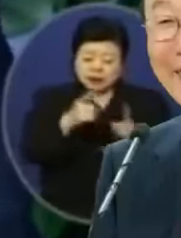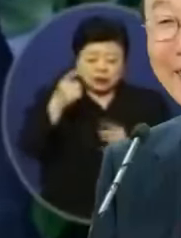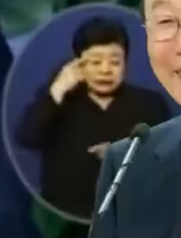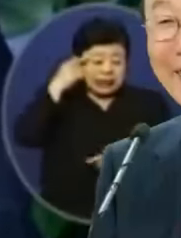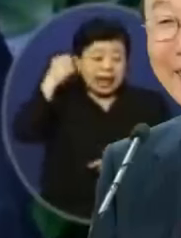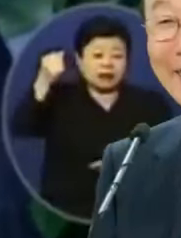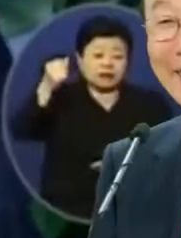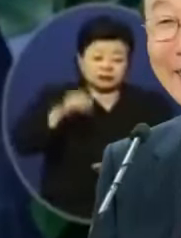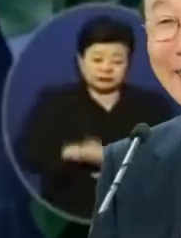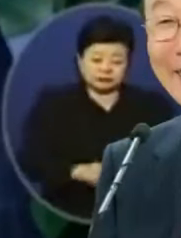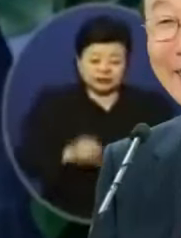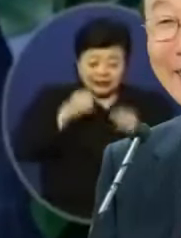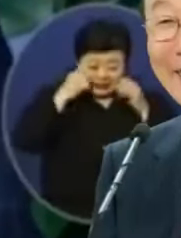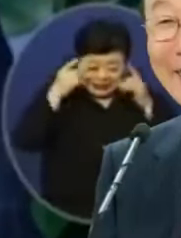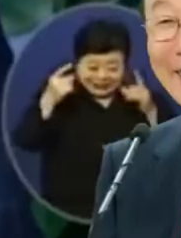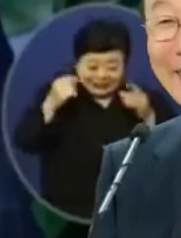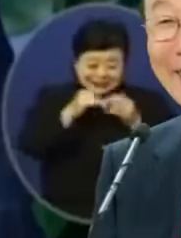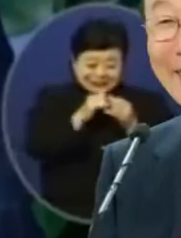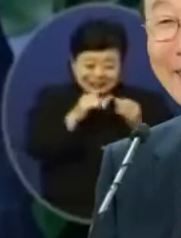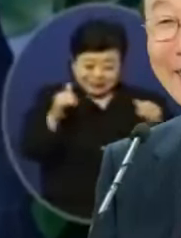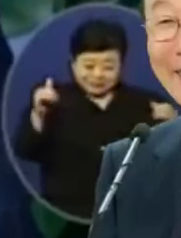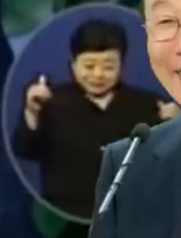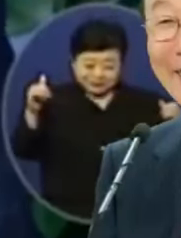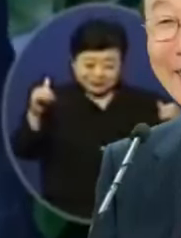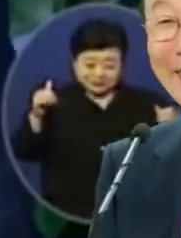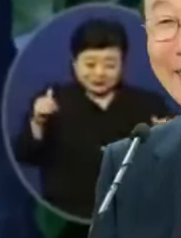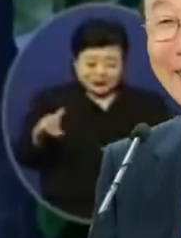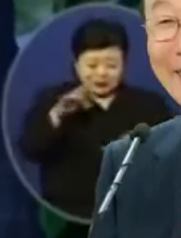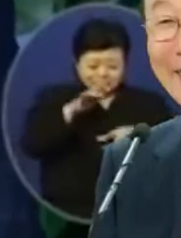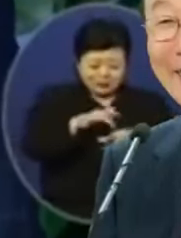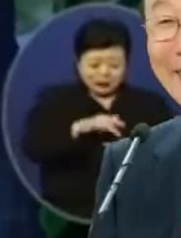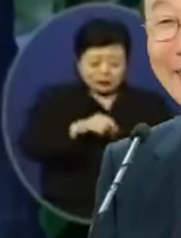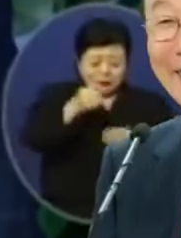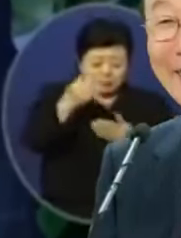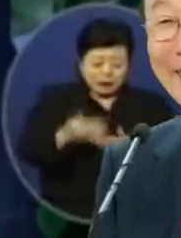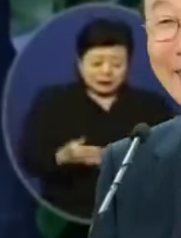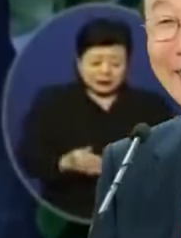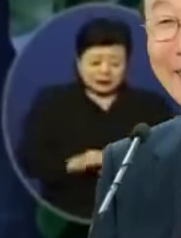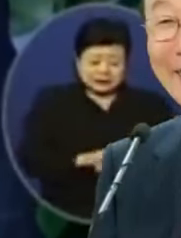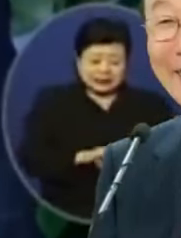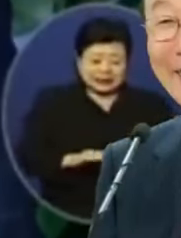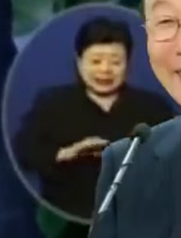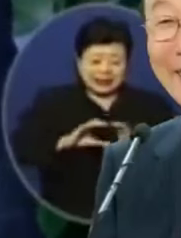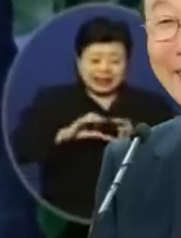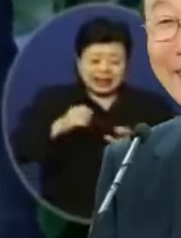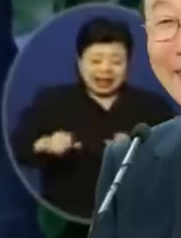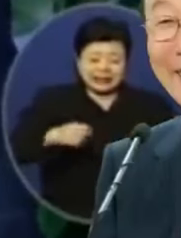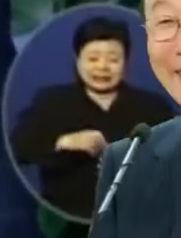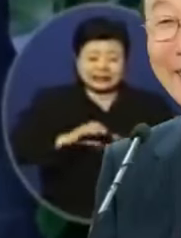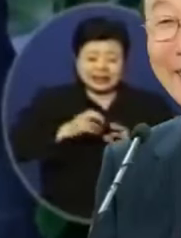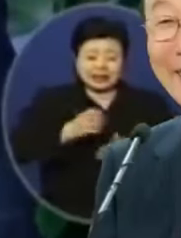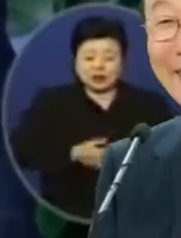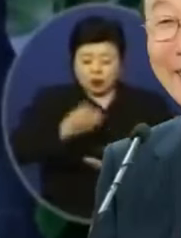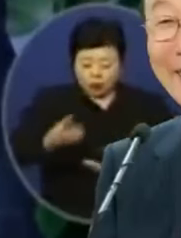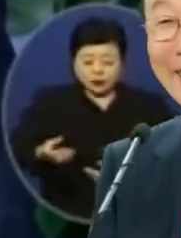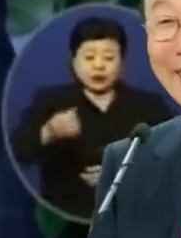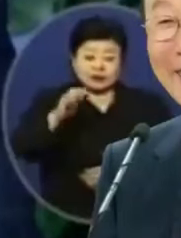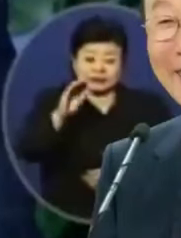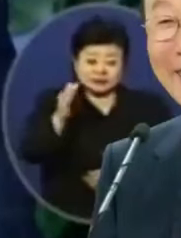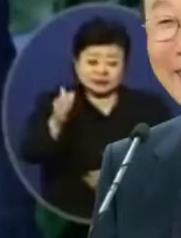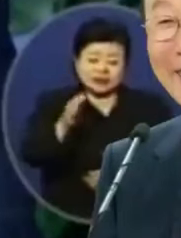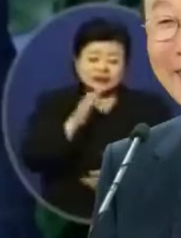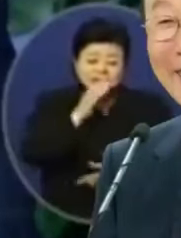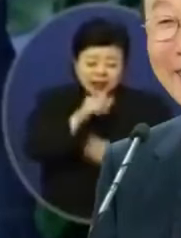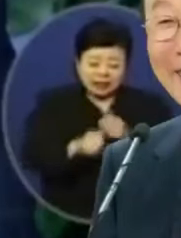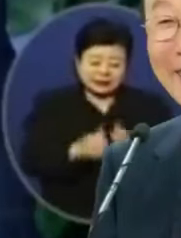생각하고 깨달으면 그 사람은 흑암의 권세에서 그녀의 하나님의 사랑의 아들 나라로 옮겨진 사람이 되는 것입니다.